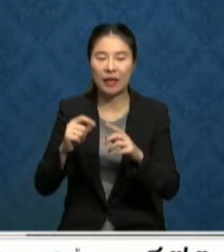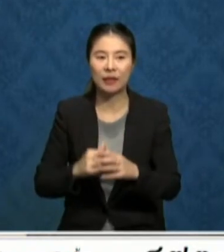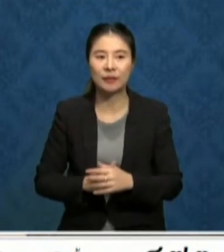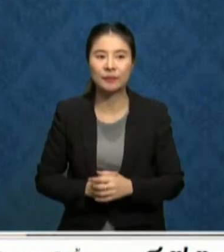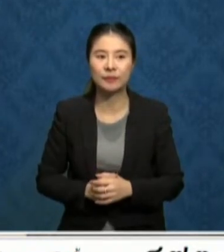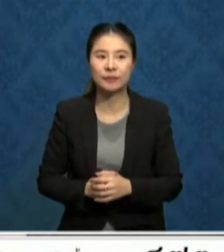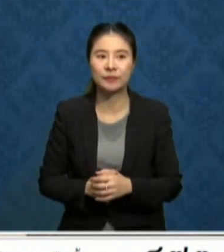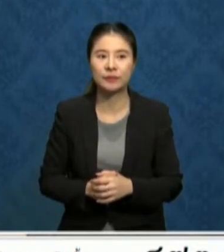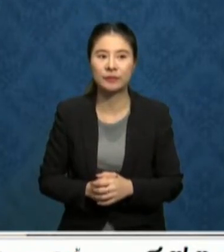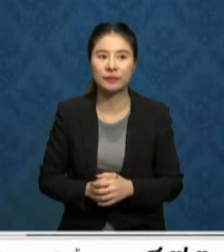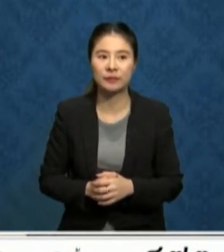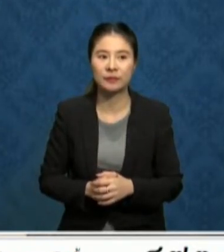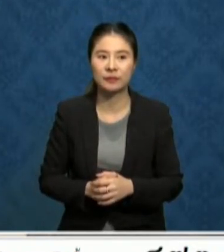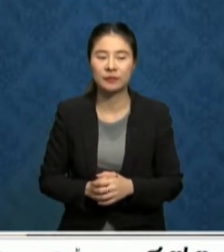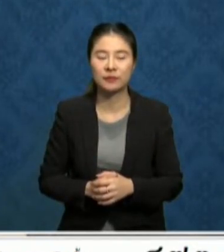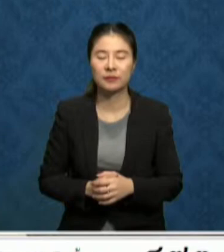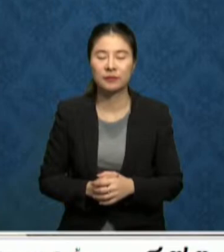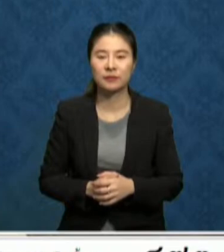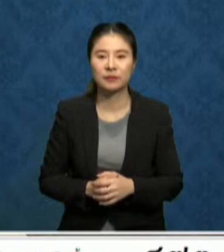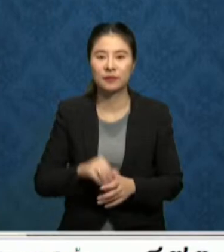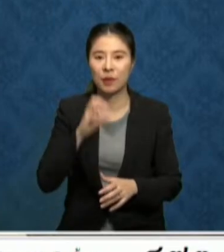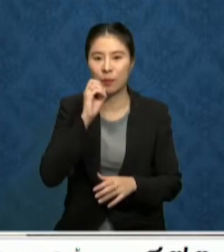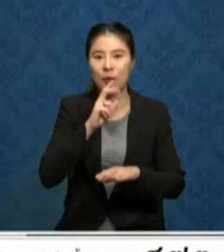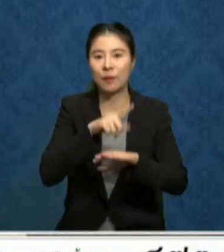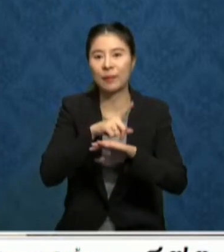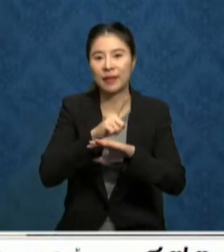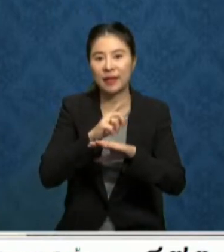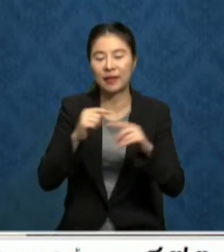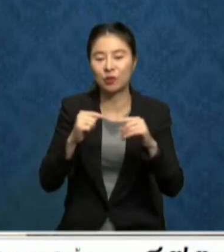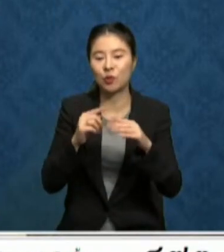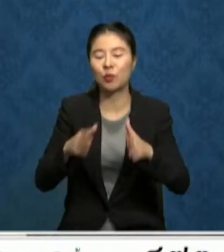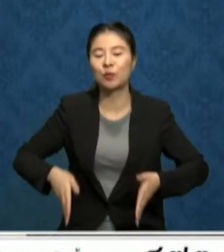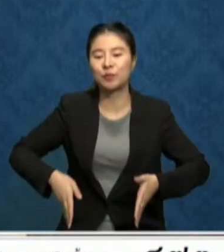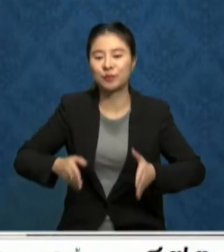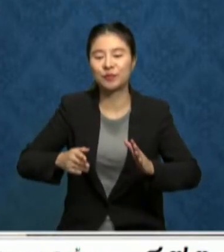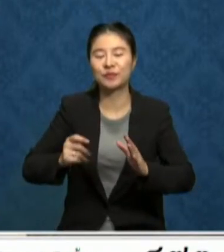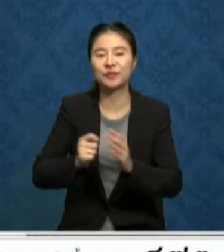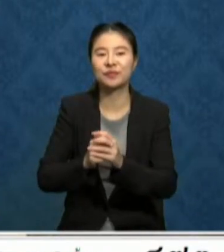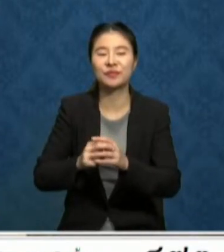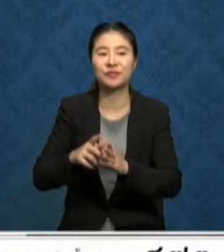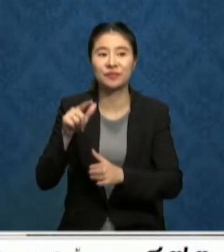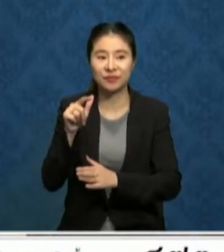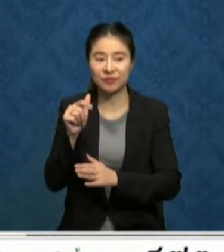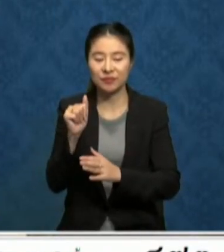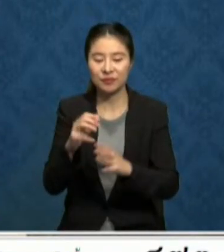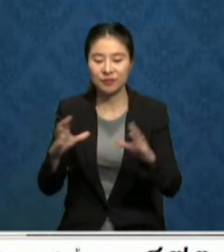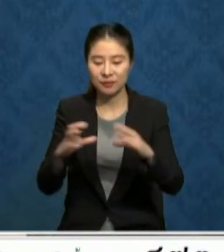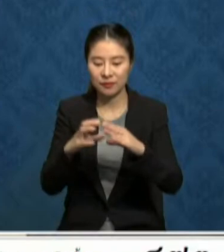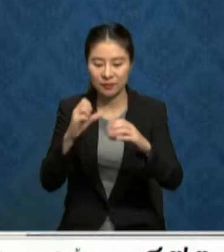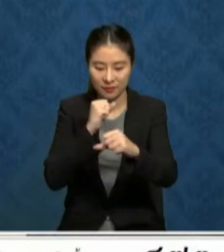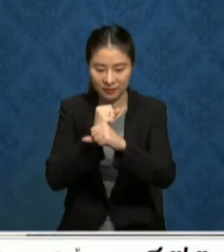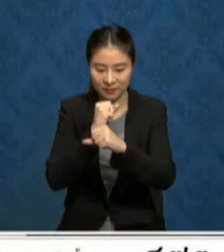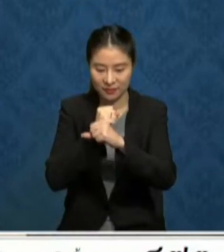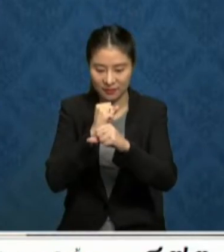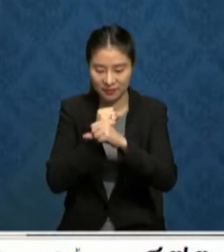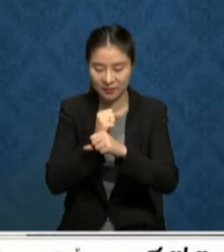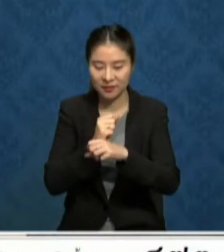ดิฉันจึงขอหารือท่านประธานไปยังกรมทางหลวงและหน่วยงานที่เกี่ยวข้องเร่งเดินหน้